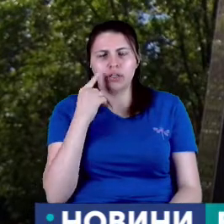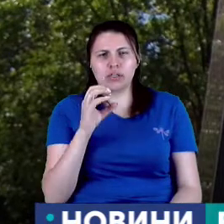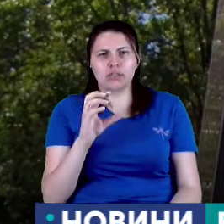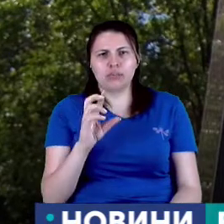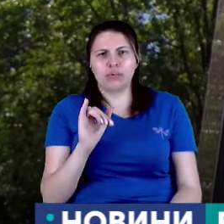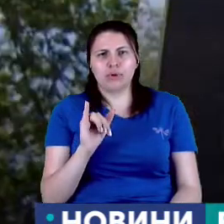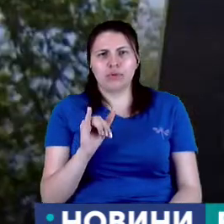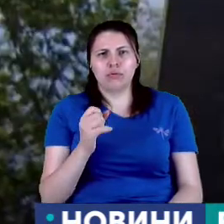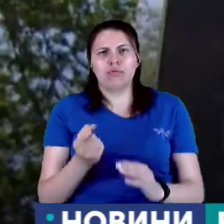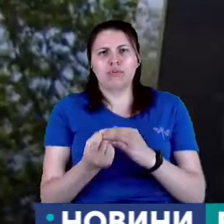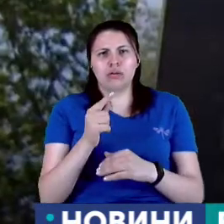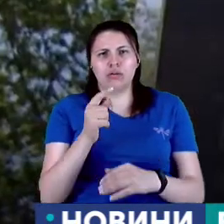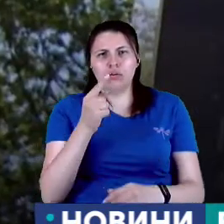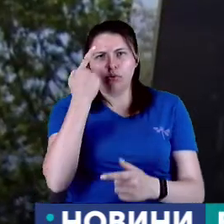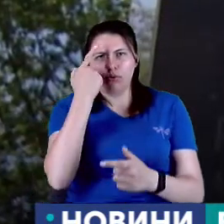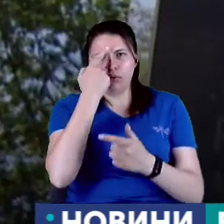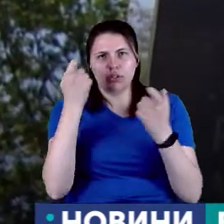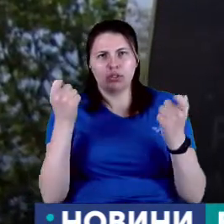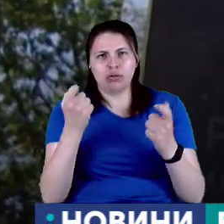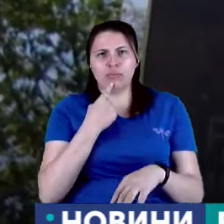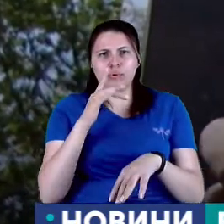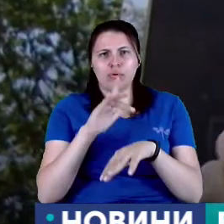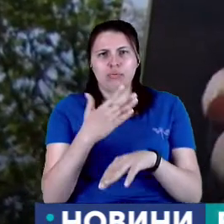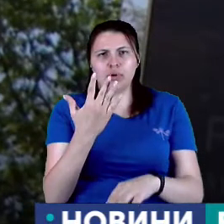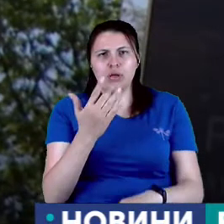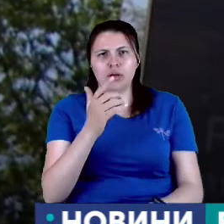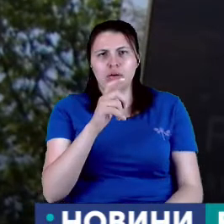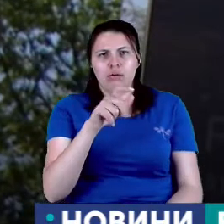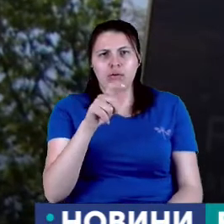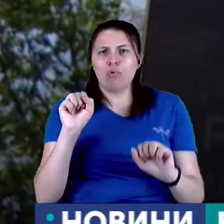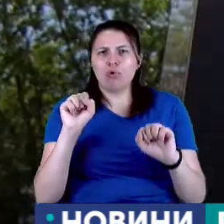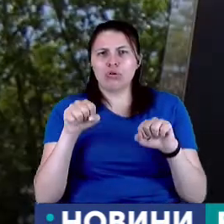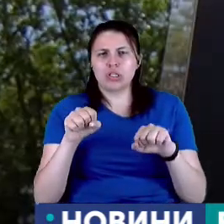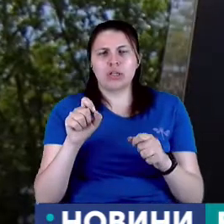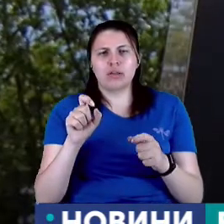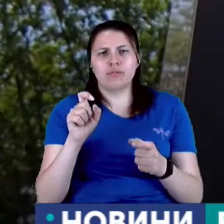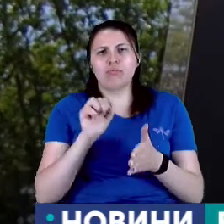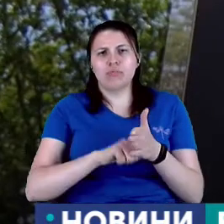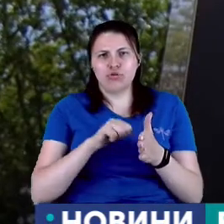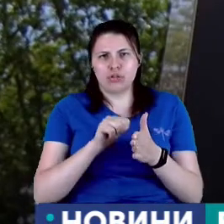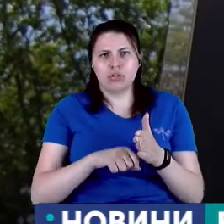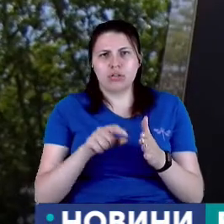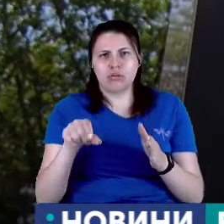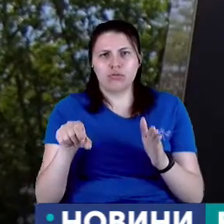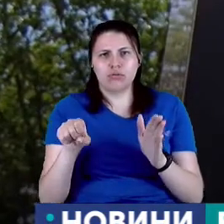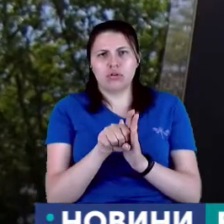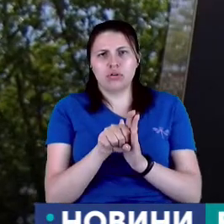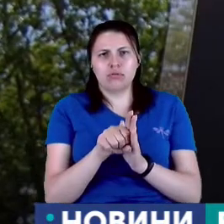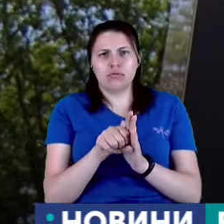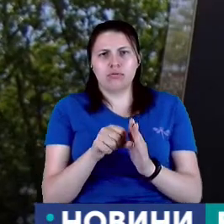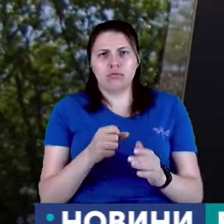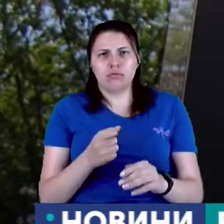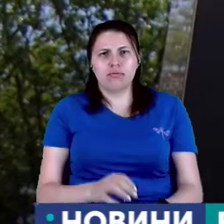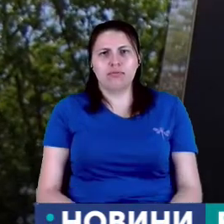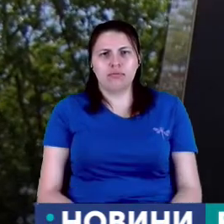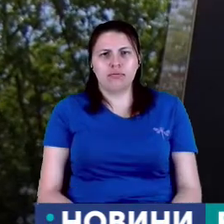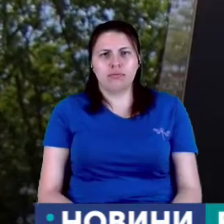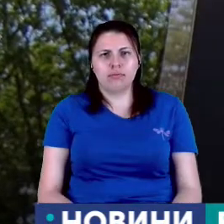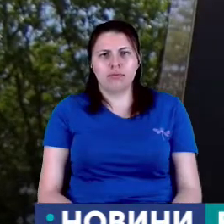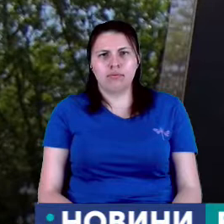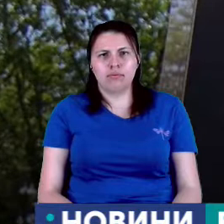підозру п'ятьом особам, які, ймовірно, причетні до його загибелі. Привлечение этих лиц к уголовной ответственности осложняется тем, что Российская